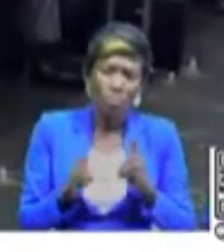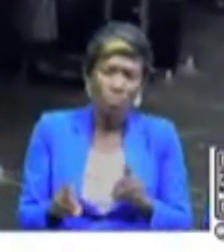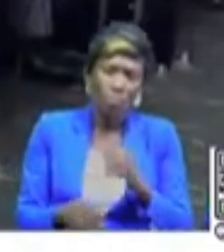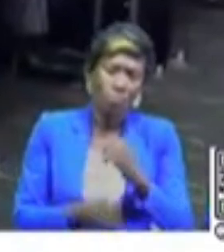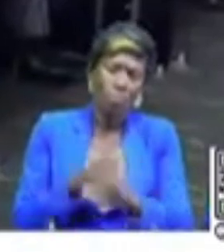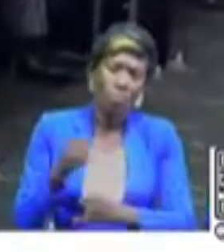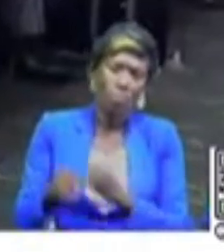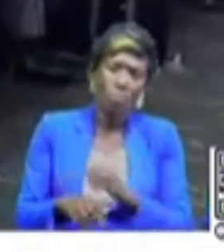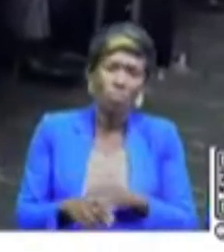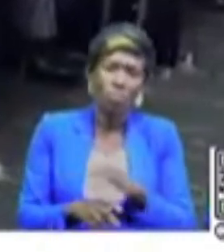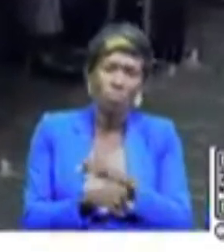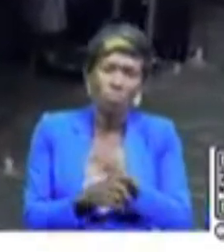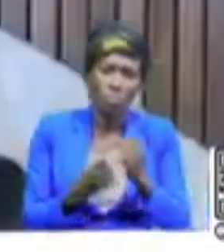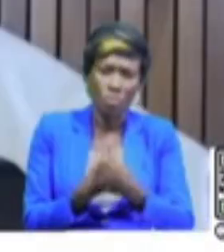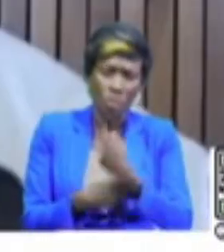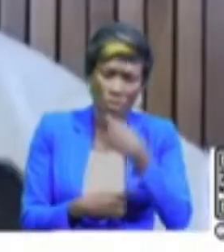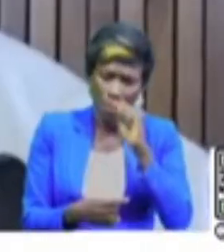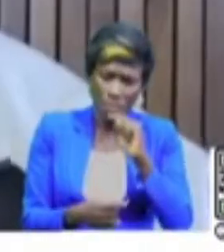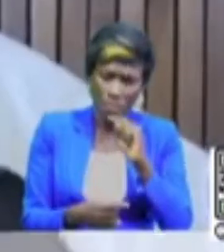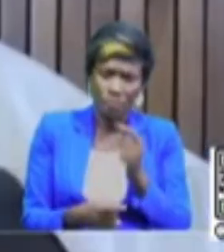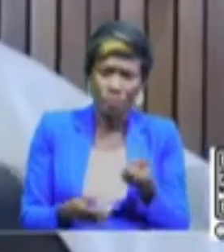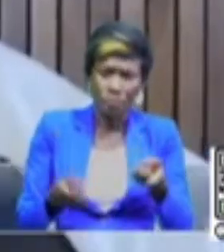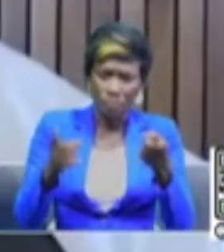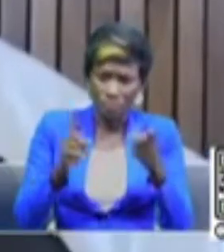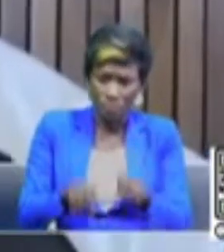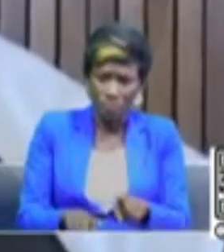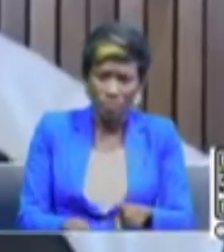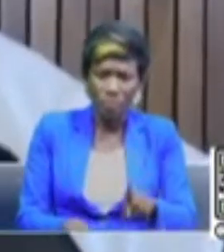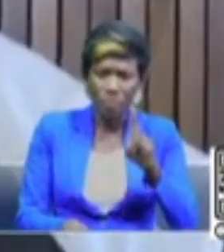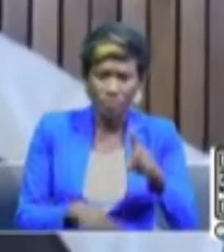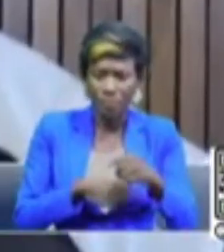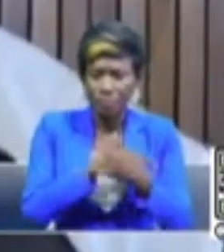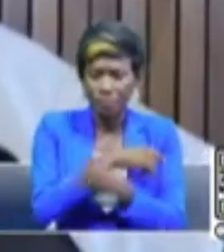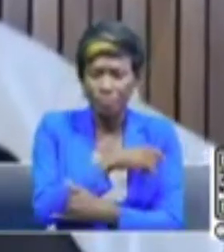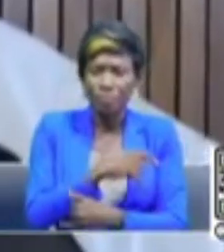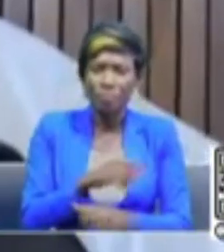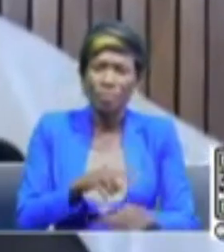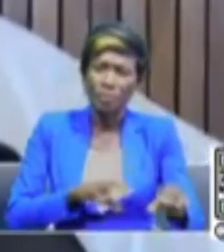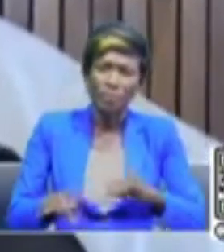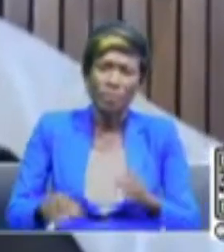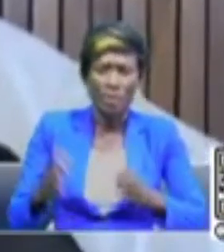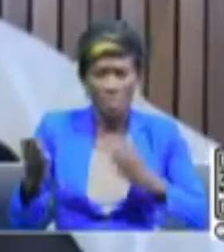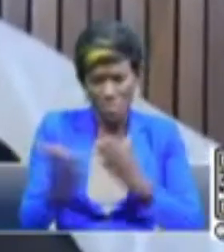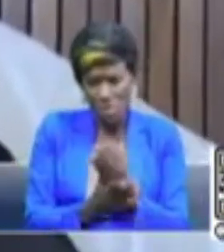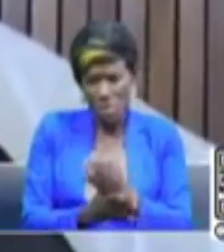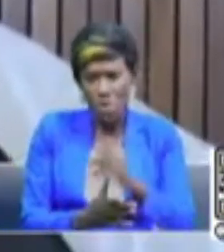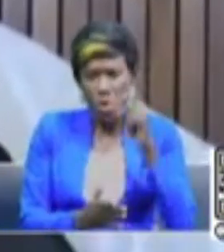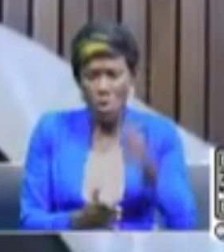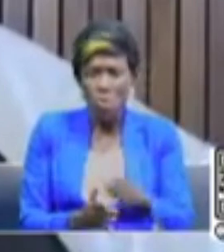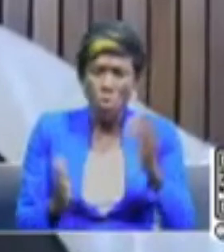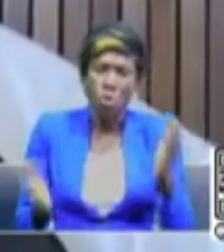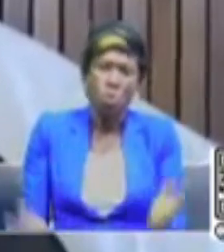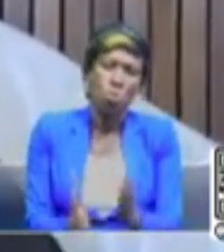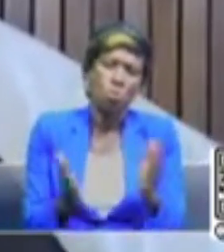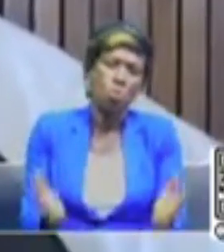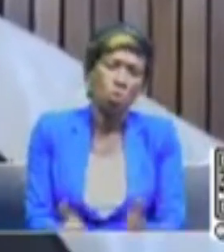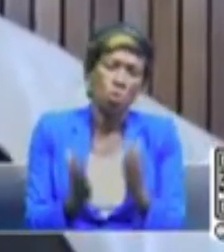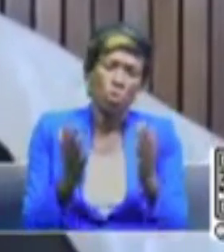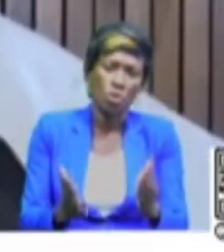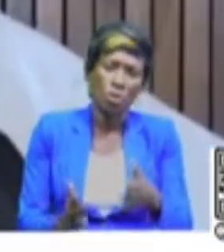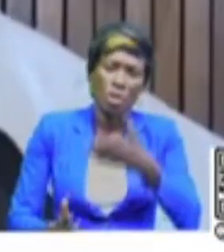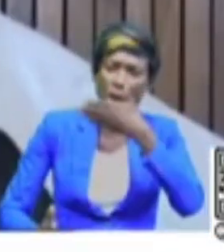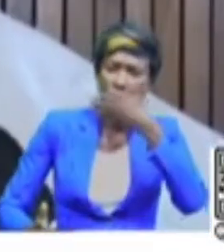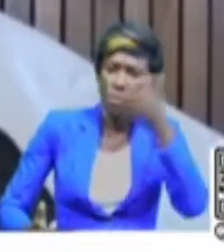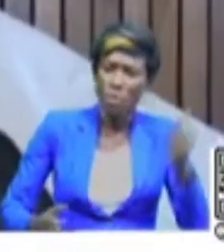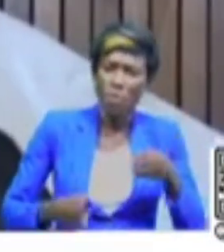Gabon. Lorsqu'un pays fait bien, il a besoin d'être encouragé. Et la meilleure façon pour l'Union africaine d'encourager